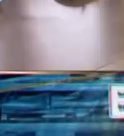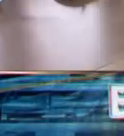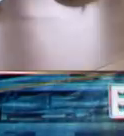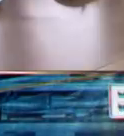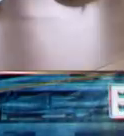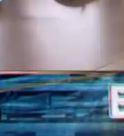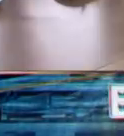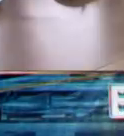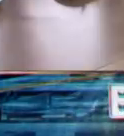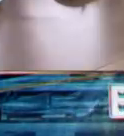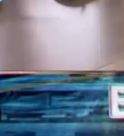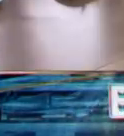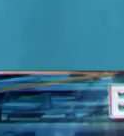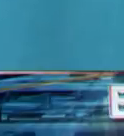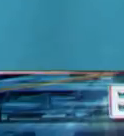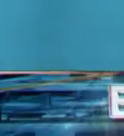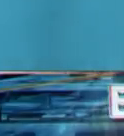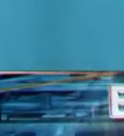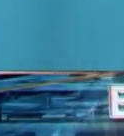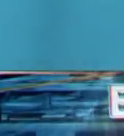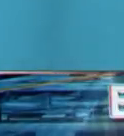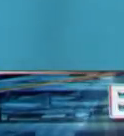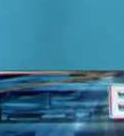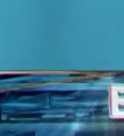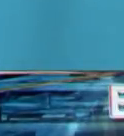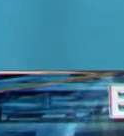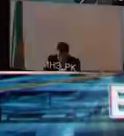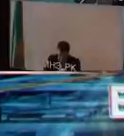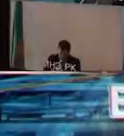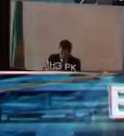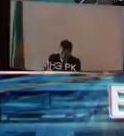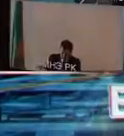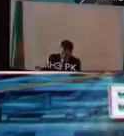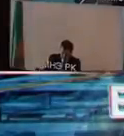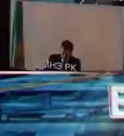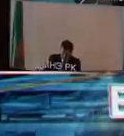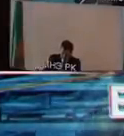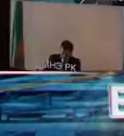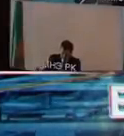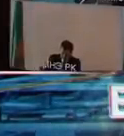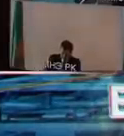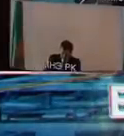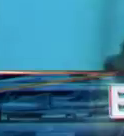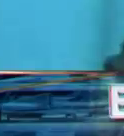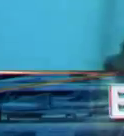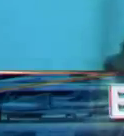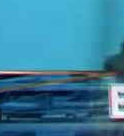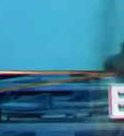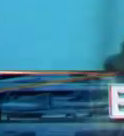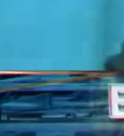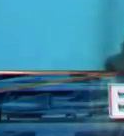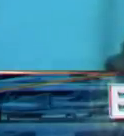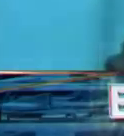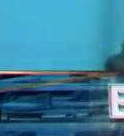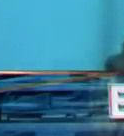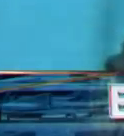Санитарлық қауіпсіздік қатаң сақталса, карантин режимі жеңілдетіледі. Үкімет басшысы ел аймақтарымен селекторлық жиын өткізді. Карантинде біз